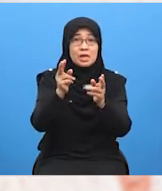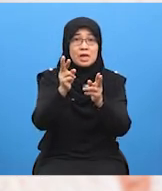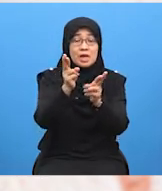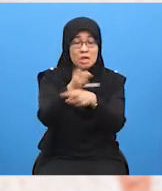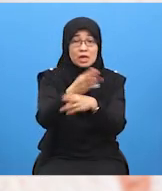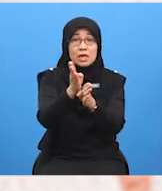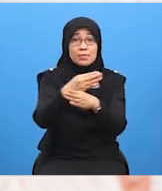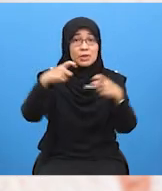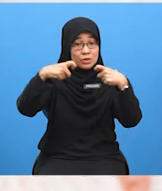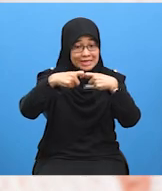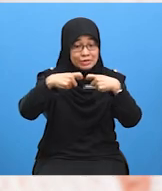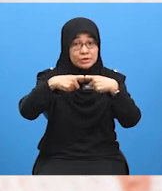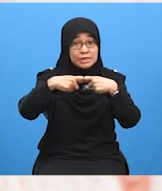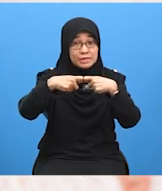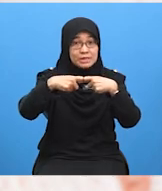Bentuk Elektronik.